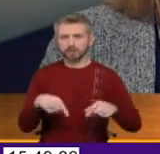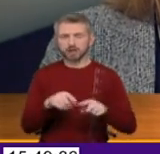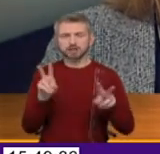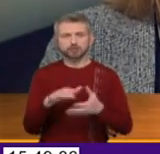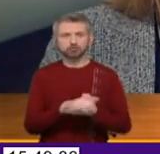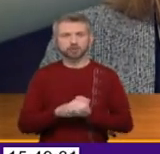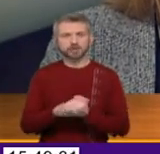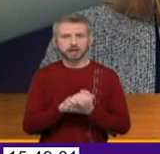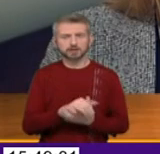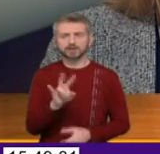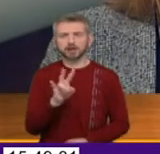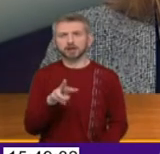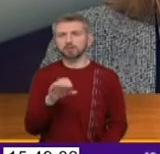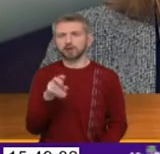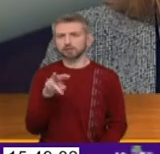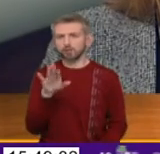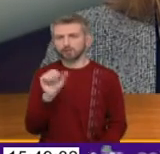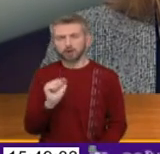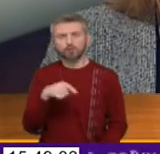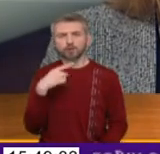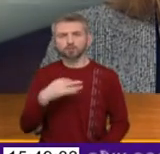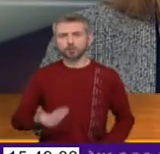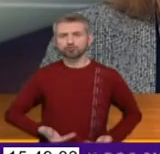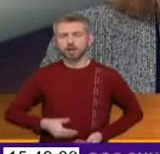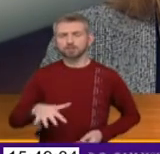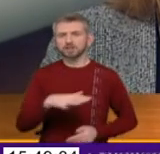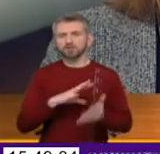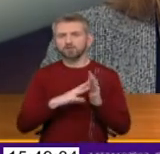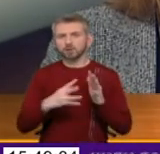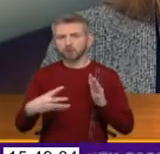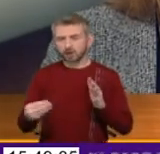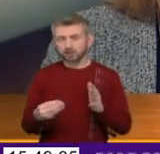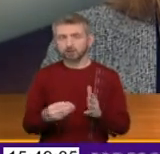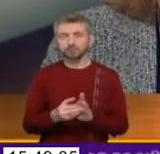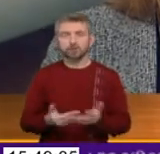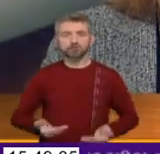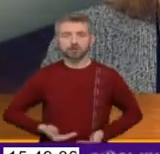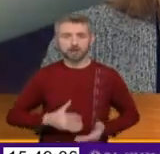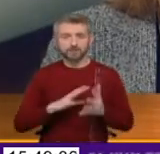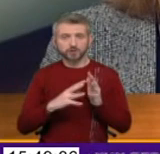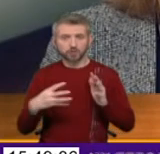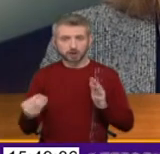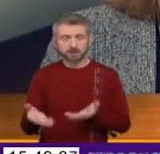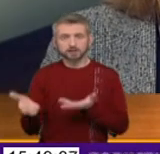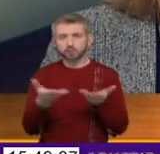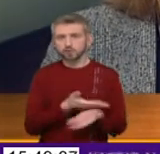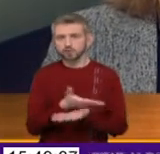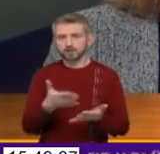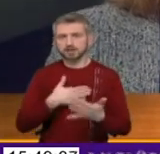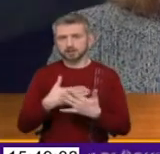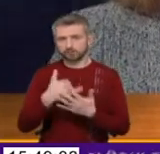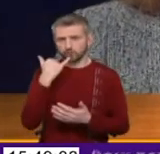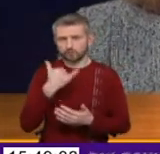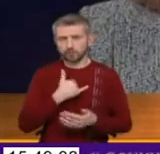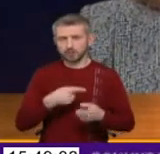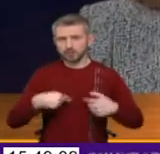«Солідарність» пані Наталія Маслова. Ми говоримо про життя на масиві Виноградар. Тож, будь ласка, жителі Виноградаря, я запрошую вас активно долучитися